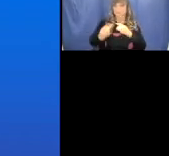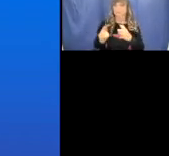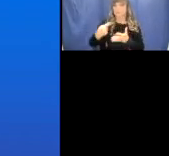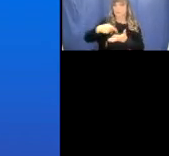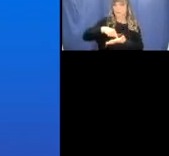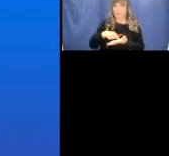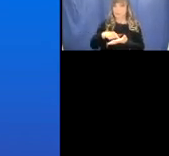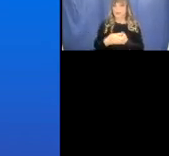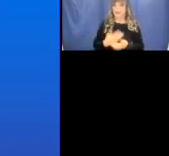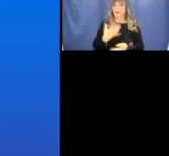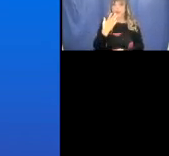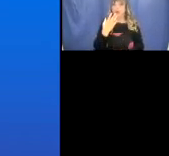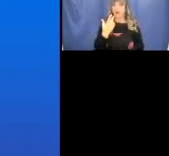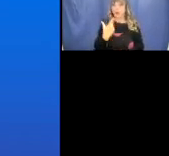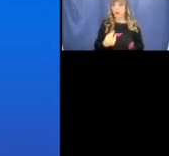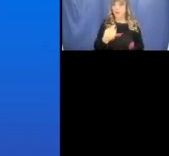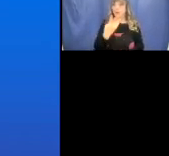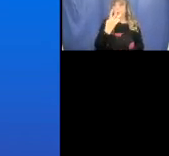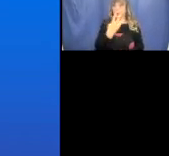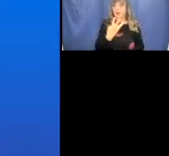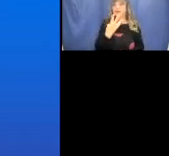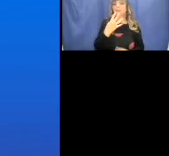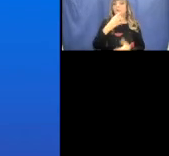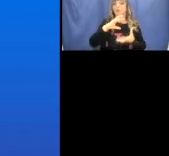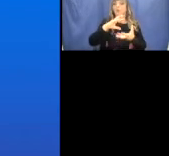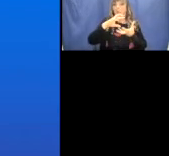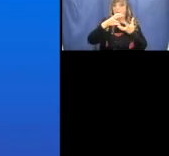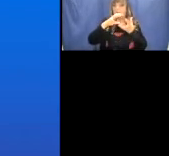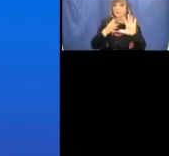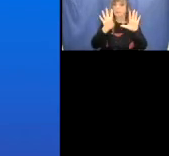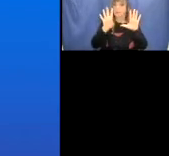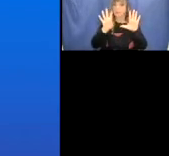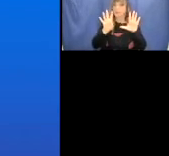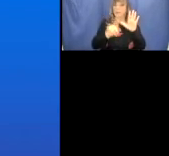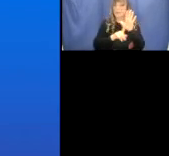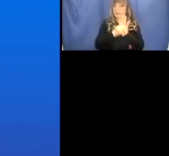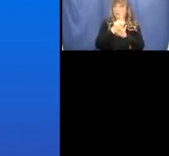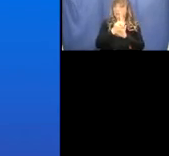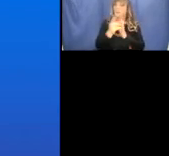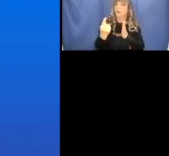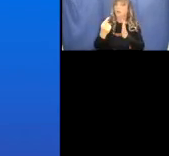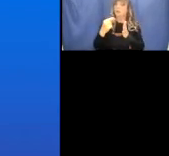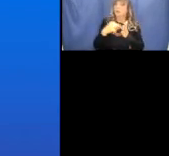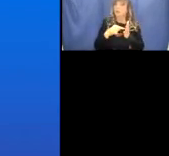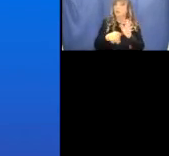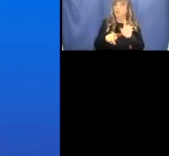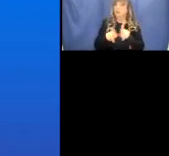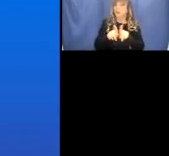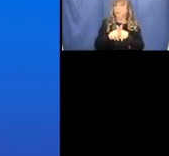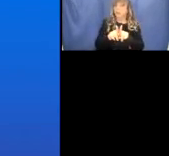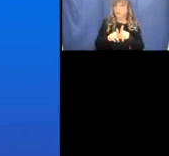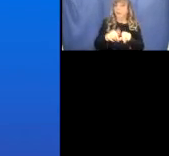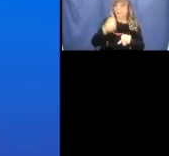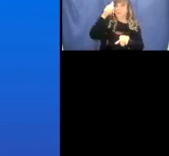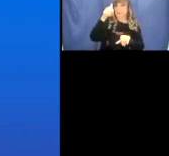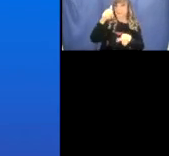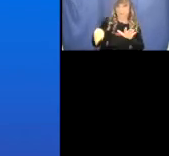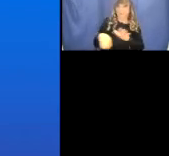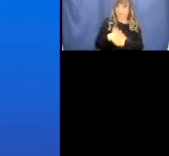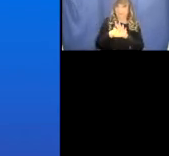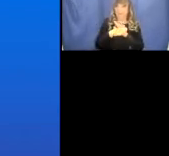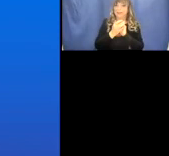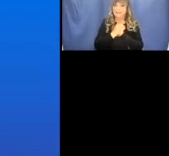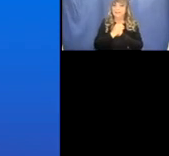quattro rotazioni di 90 gradi si torna alla posizione iniziale quindi abbiamo